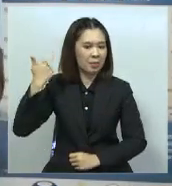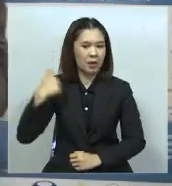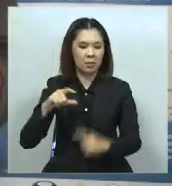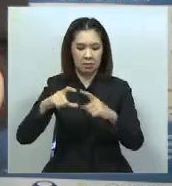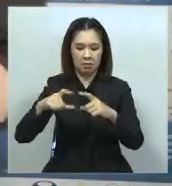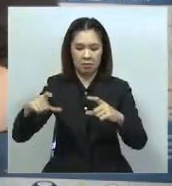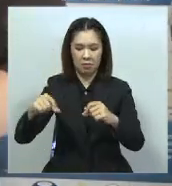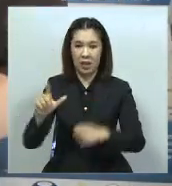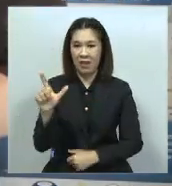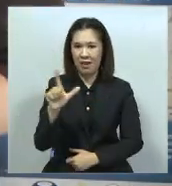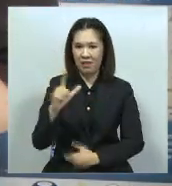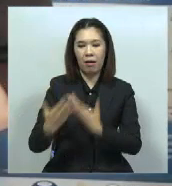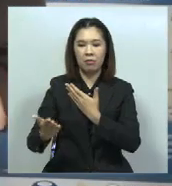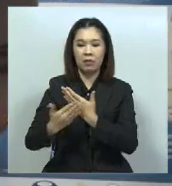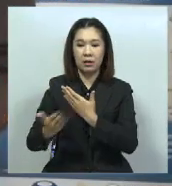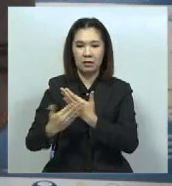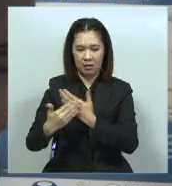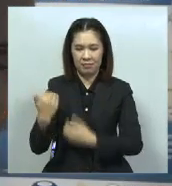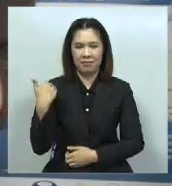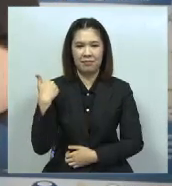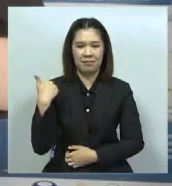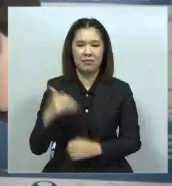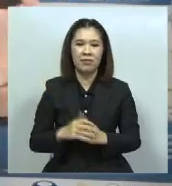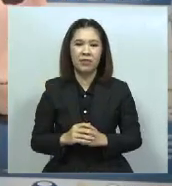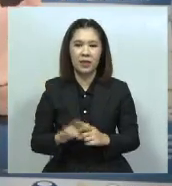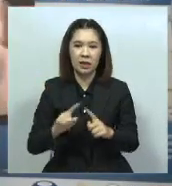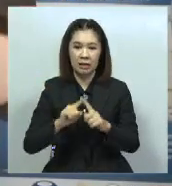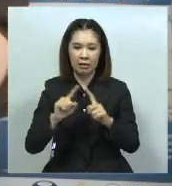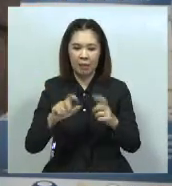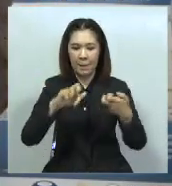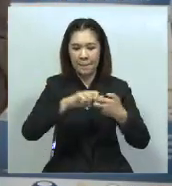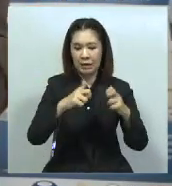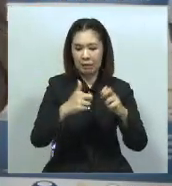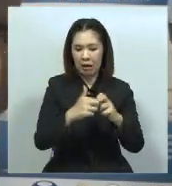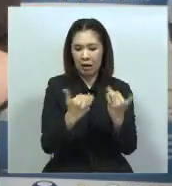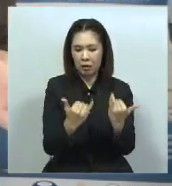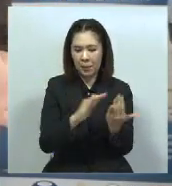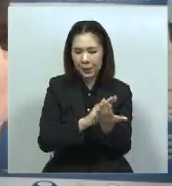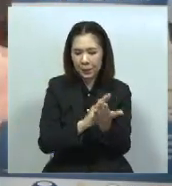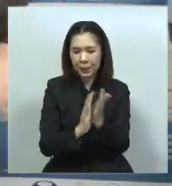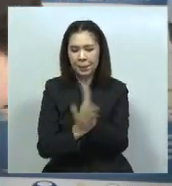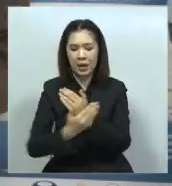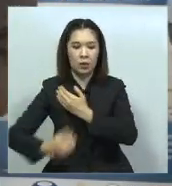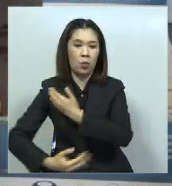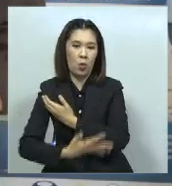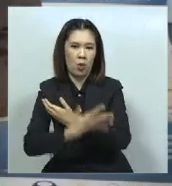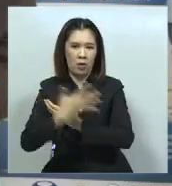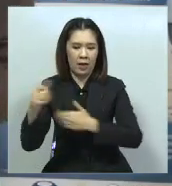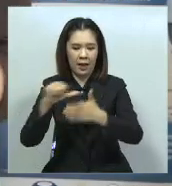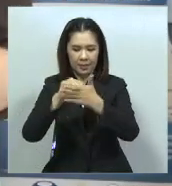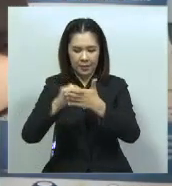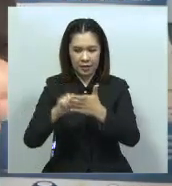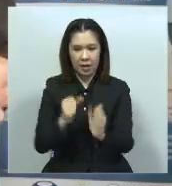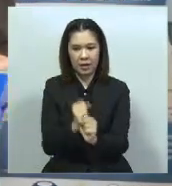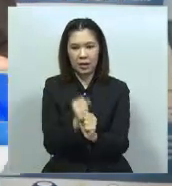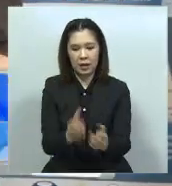นหรือว่าใบเหลืองจากสหภาพยุโรปนะครับแต่จากวิกฤตกลายมาสู่โอกาสนะครับนำมาสู่การปรับโครงสร้างการทำประมงใ